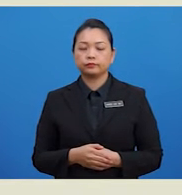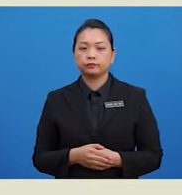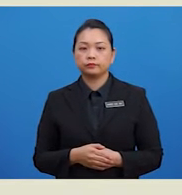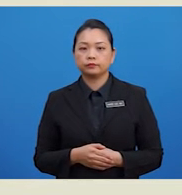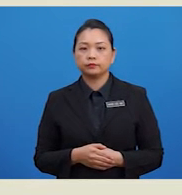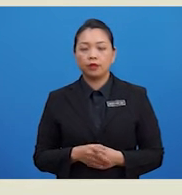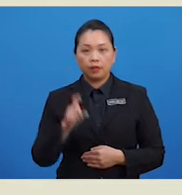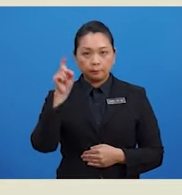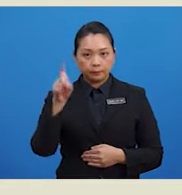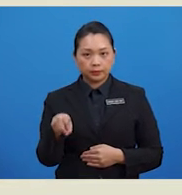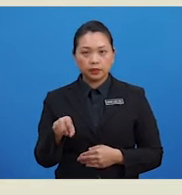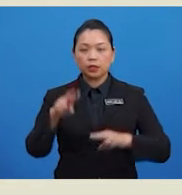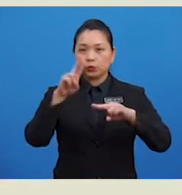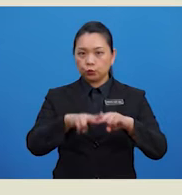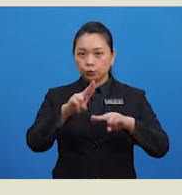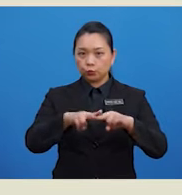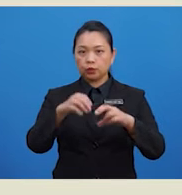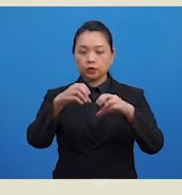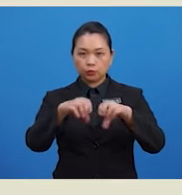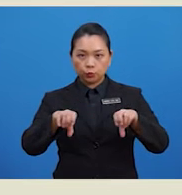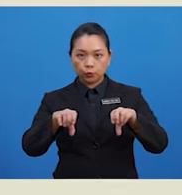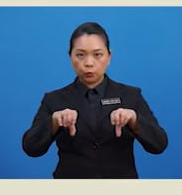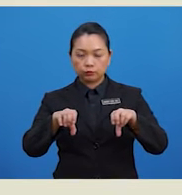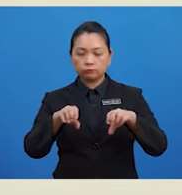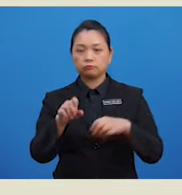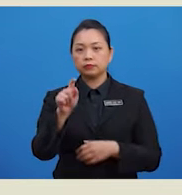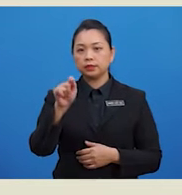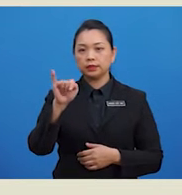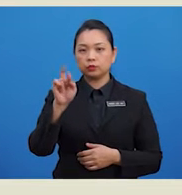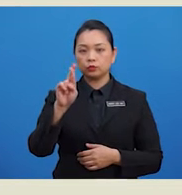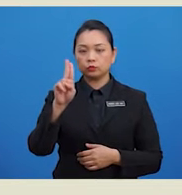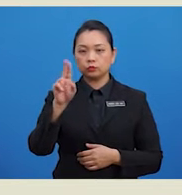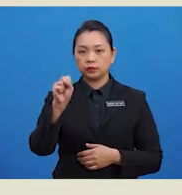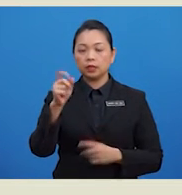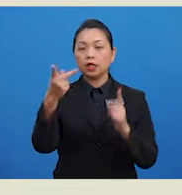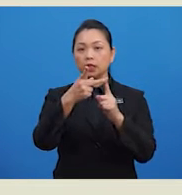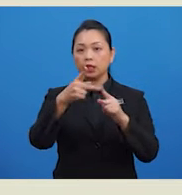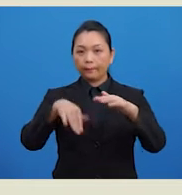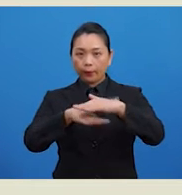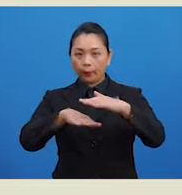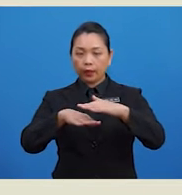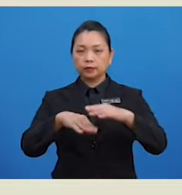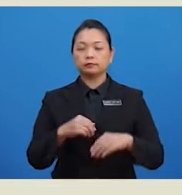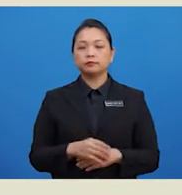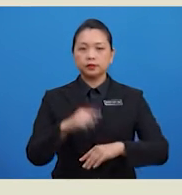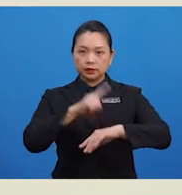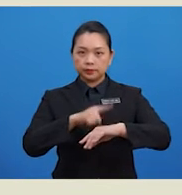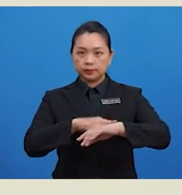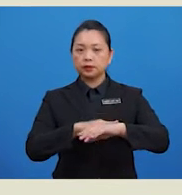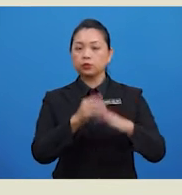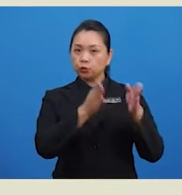telur perlu dipastikan dalam keadaan runcing atau tirus ke bawah semasa proses